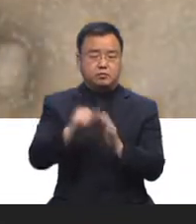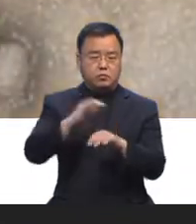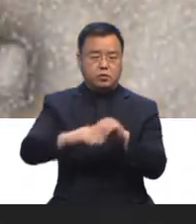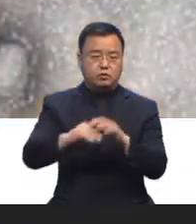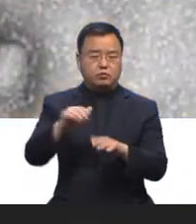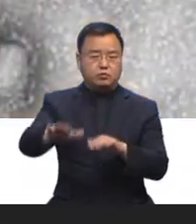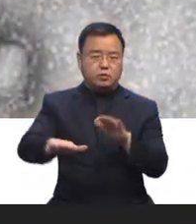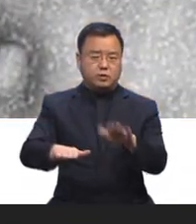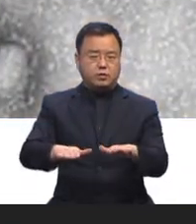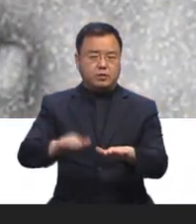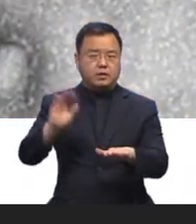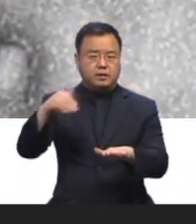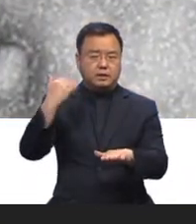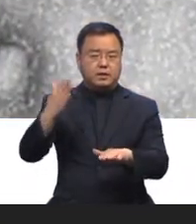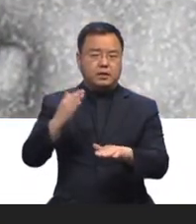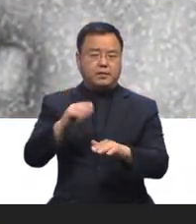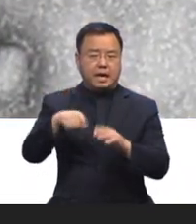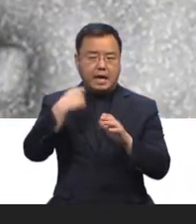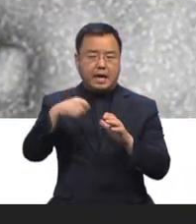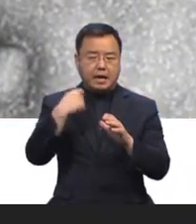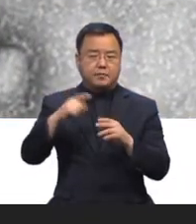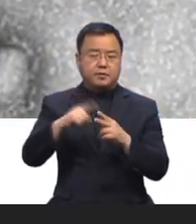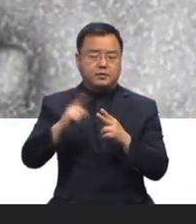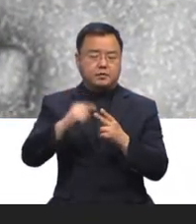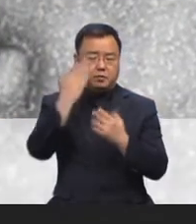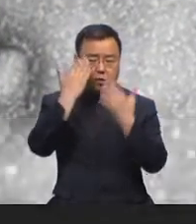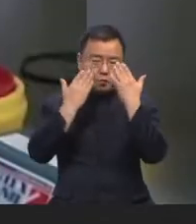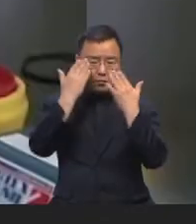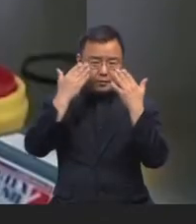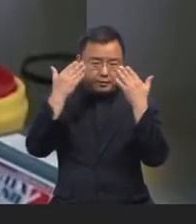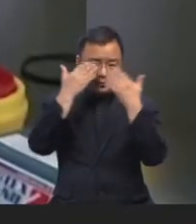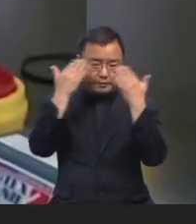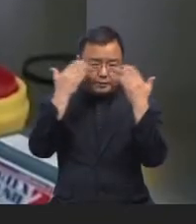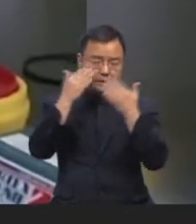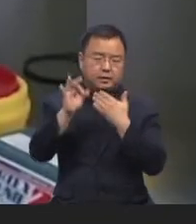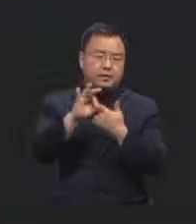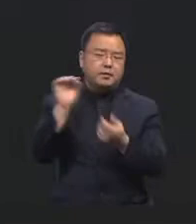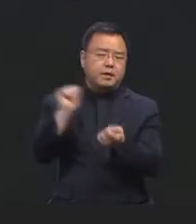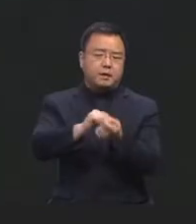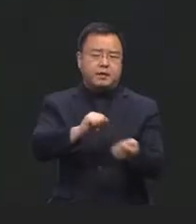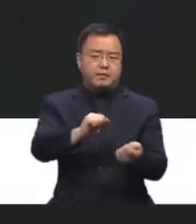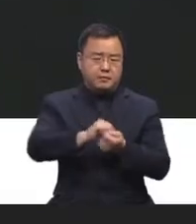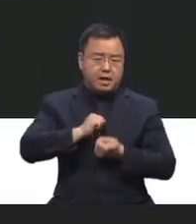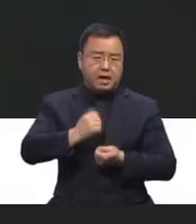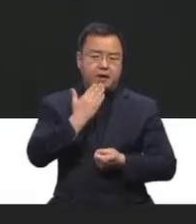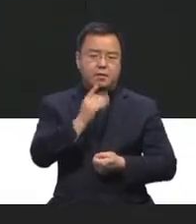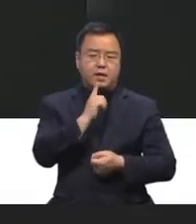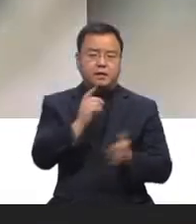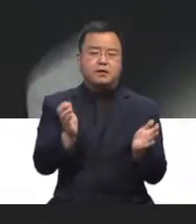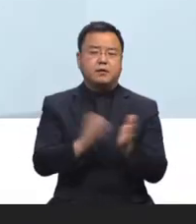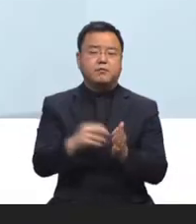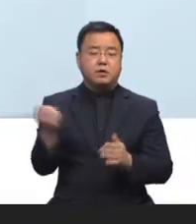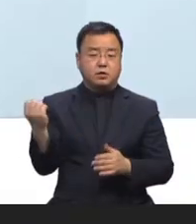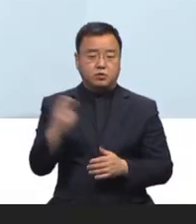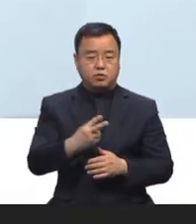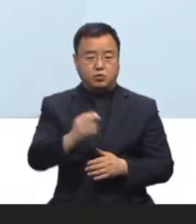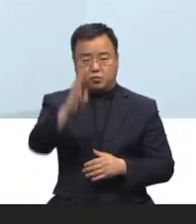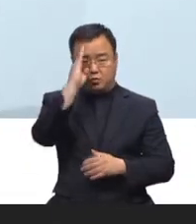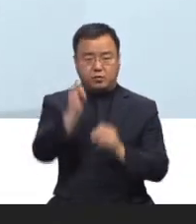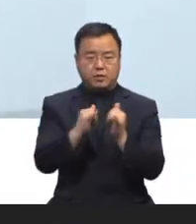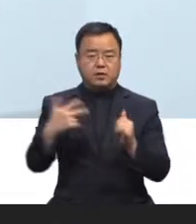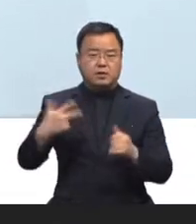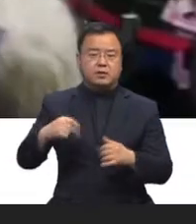비비는 방식으로도 감염이 될 수 있다는 얘기입니다 중국의 한 병원에선 환자의 대소변 에서 신종 코로나 바이러스